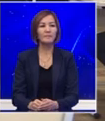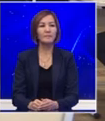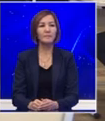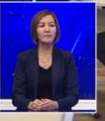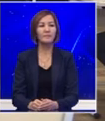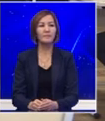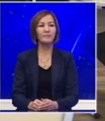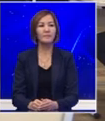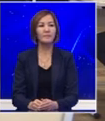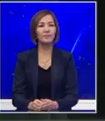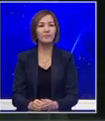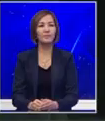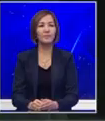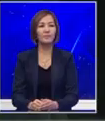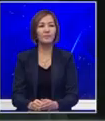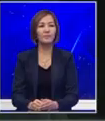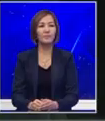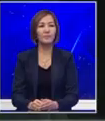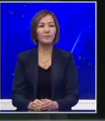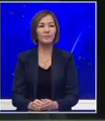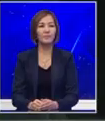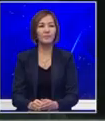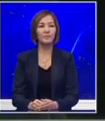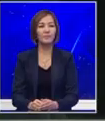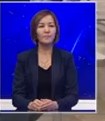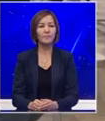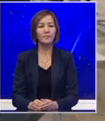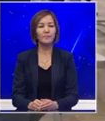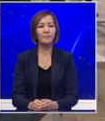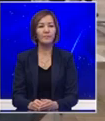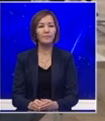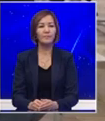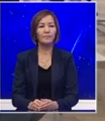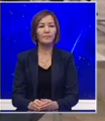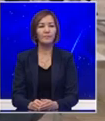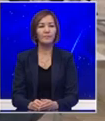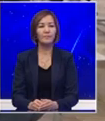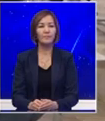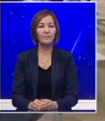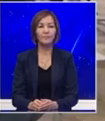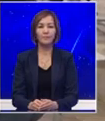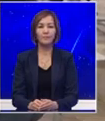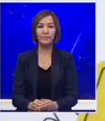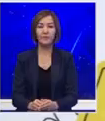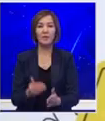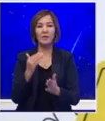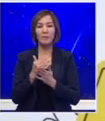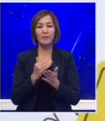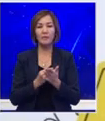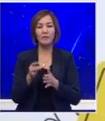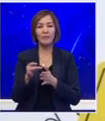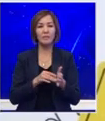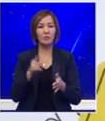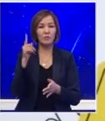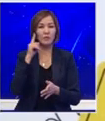Талдықорғандыға ия аясқан, бүгінде Яндекс лицейдің оқушысы бала күнінен IT саласына қызығады. Яндекс лицей бағдарламасы жайлы ести сала алғашқылардың